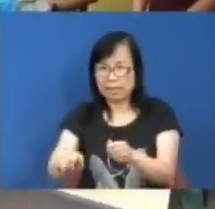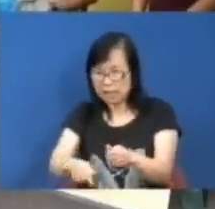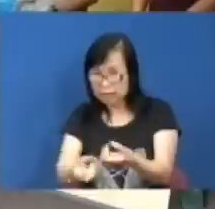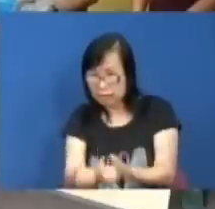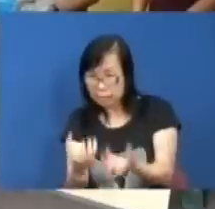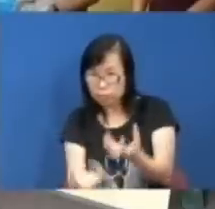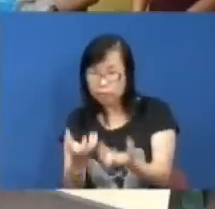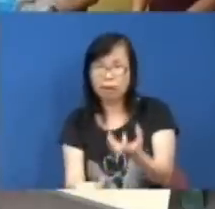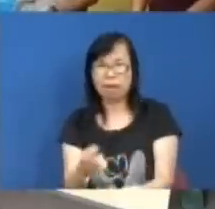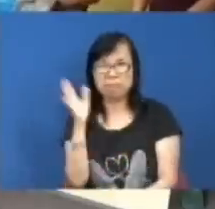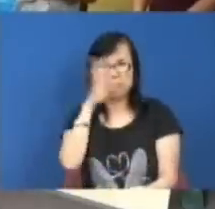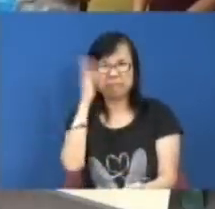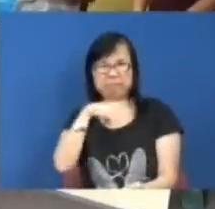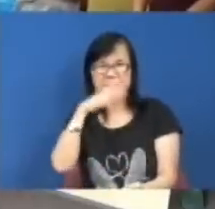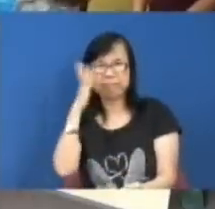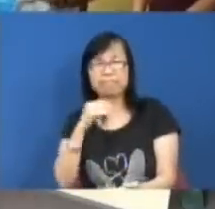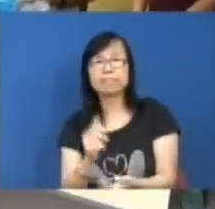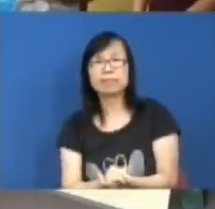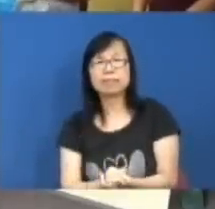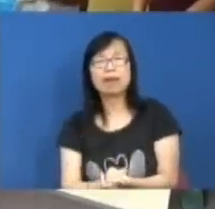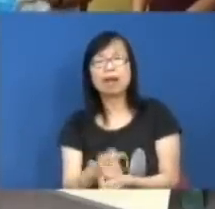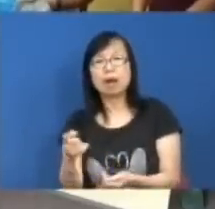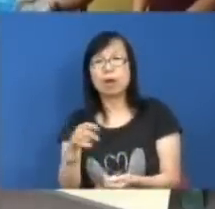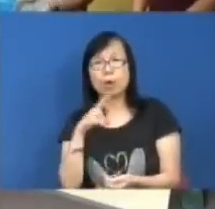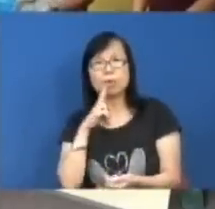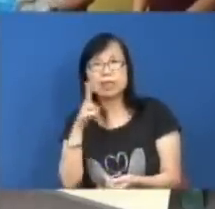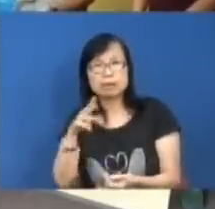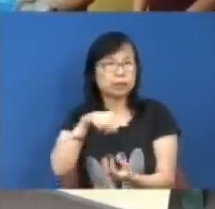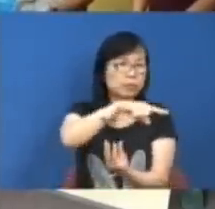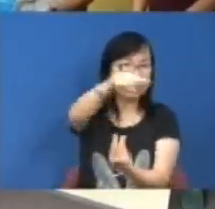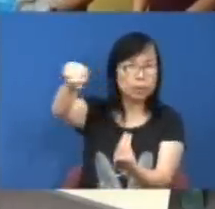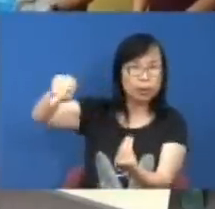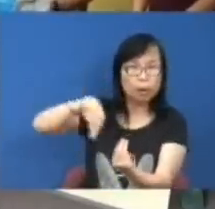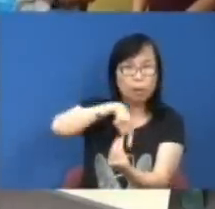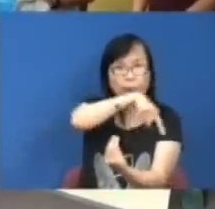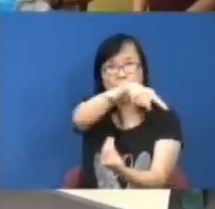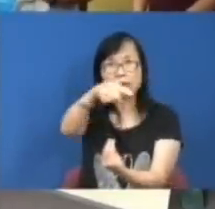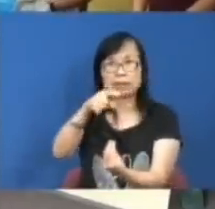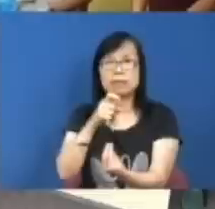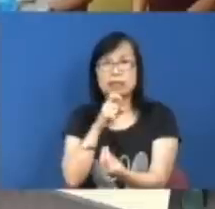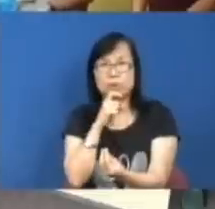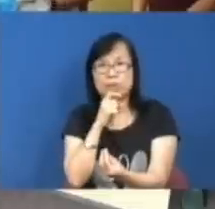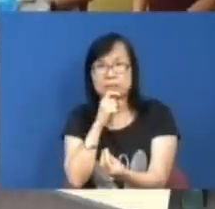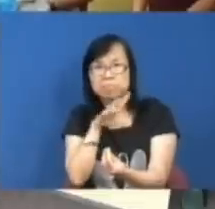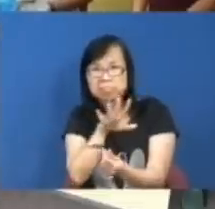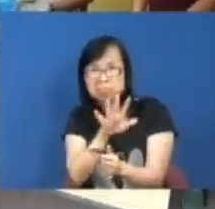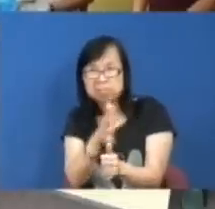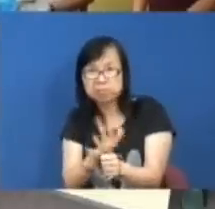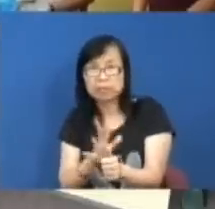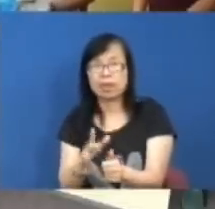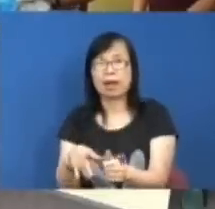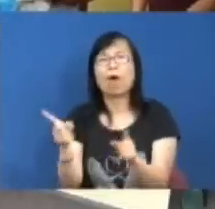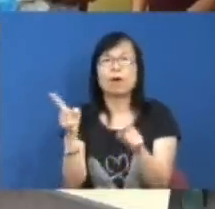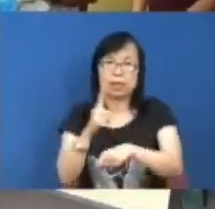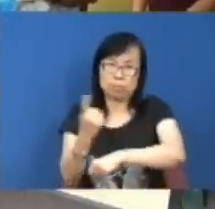免會有啲味道。發出咁可能令到周邊都會對個環境有一定嘅滋擾，不過係短暫性嘅其